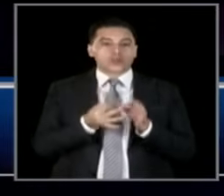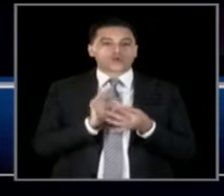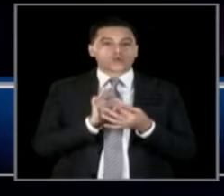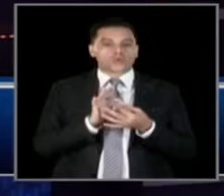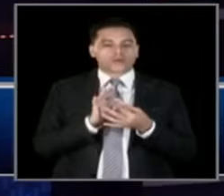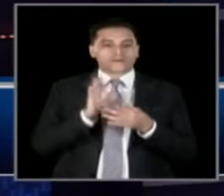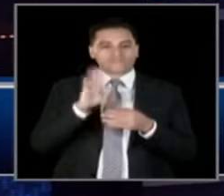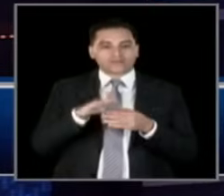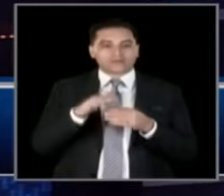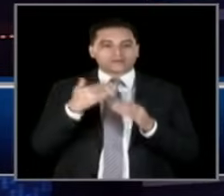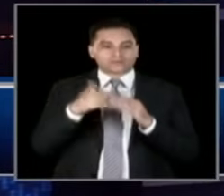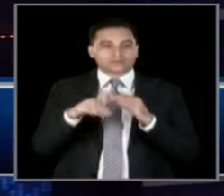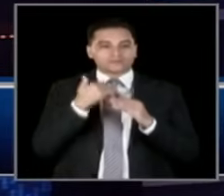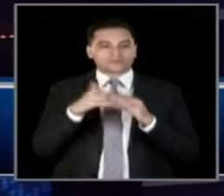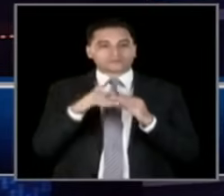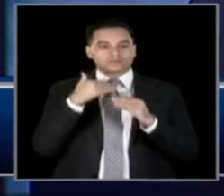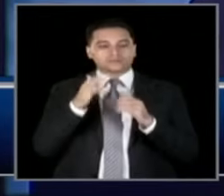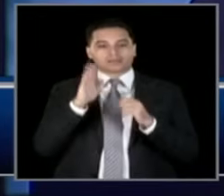مستخدم.